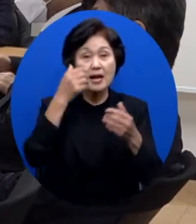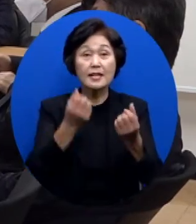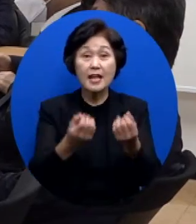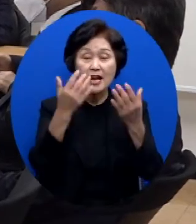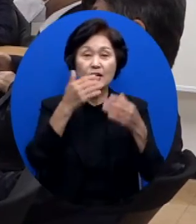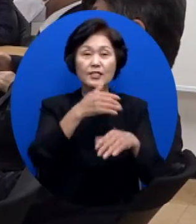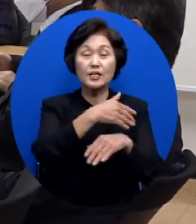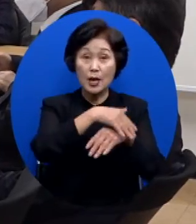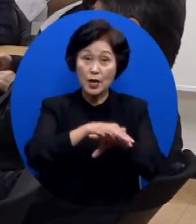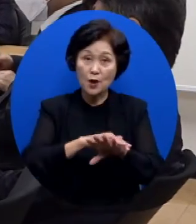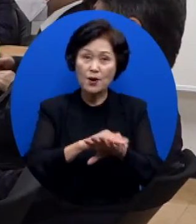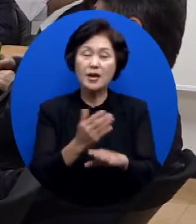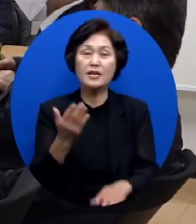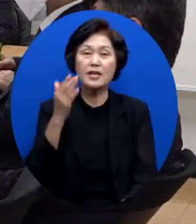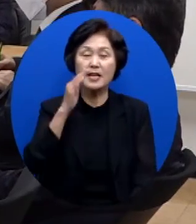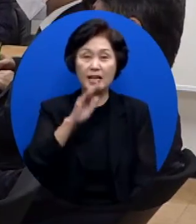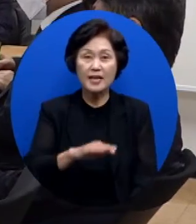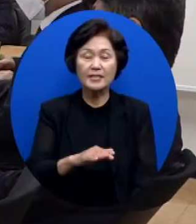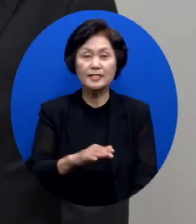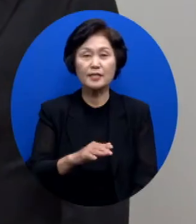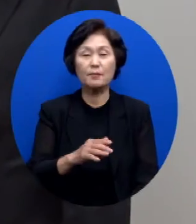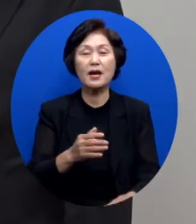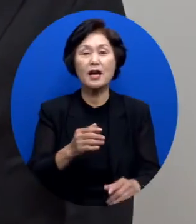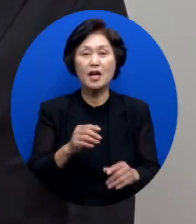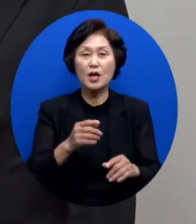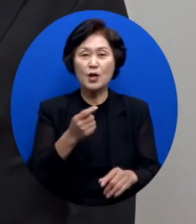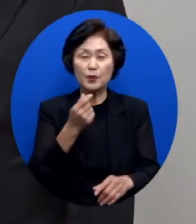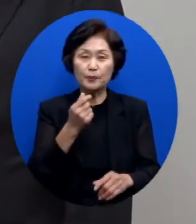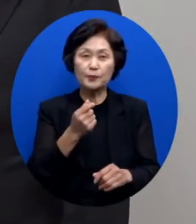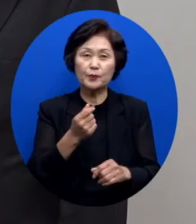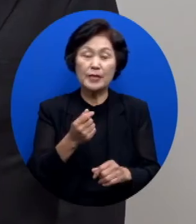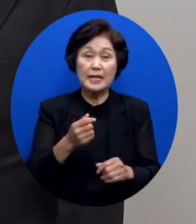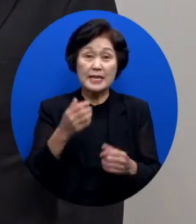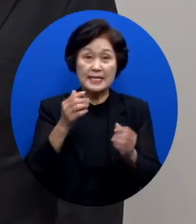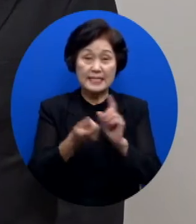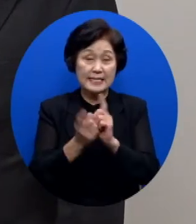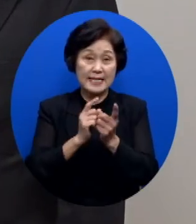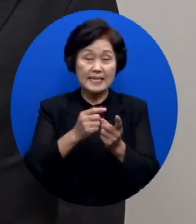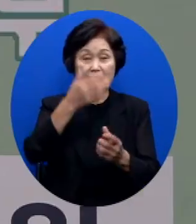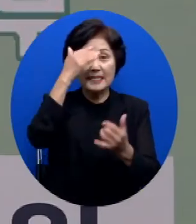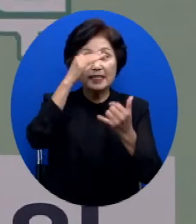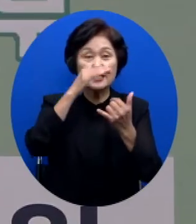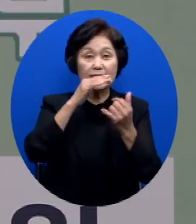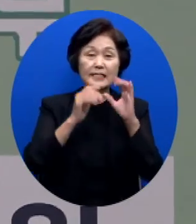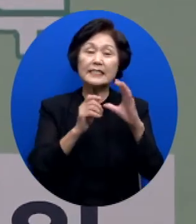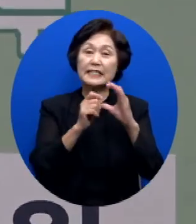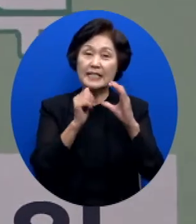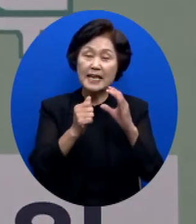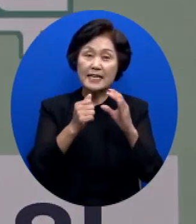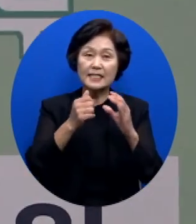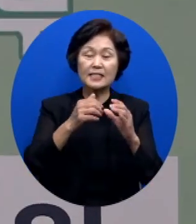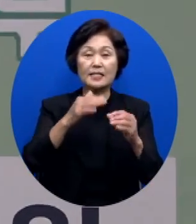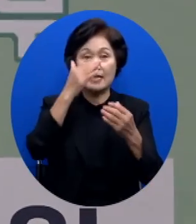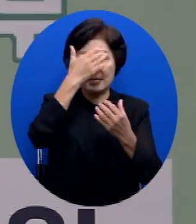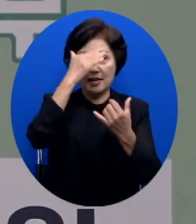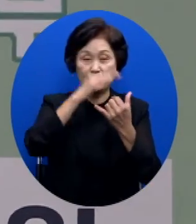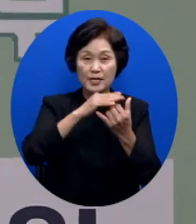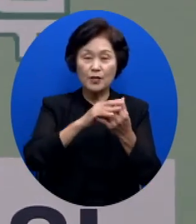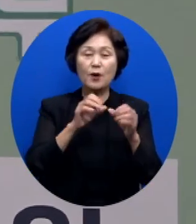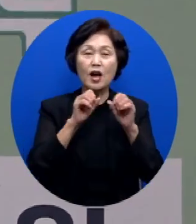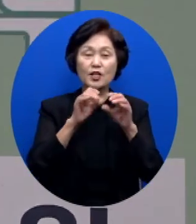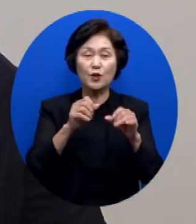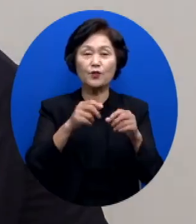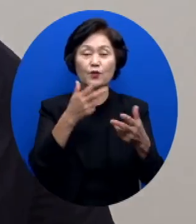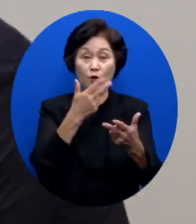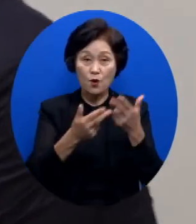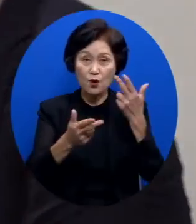차질을 빚었습니다. 이를 대신해 한장총은 CTS 다음 세대 운동본부와 한국어린이전도협회, 파이디온